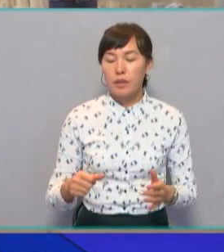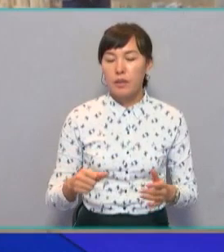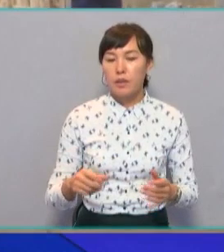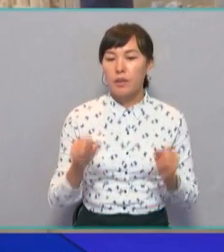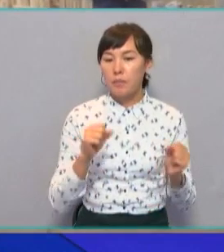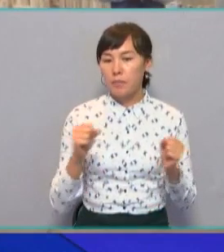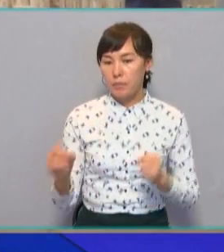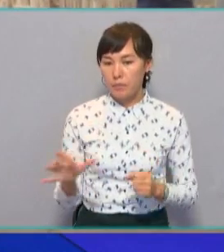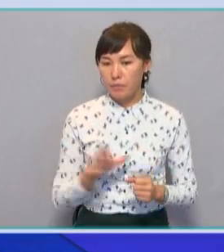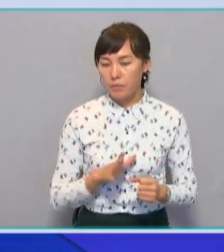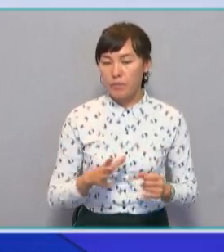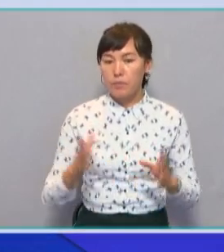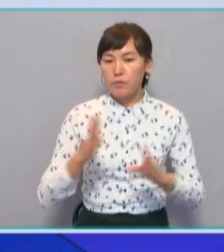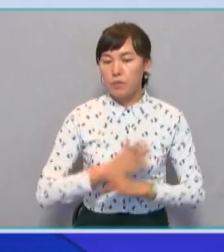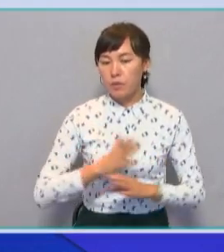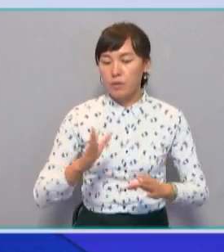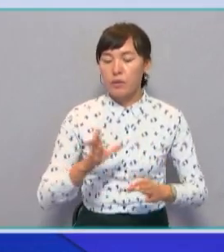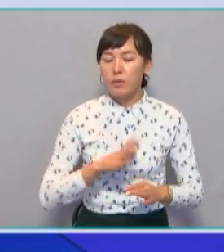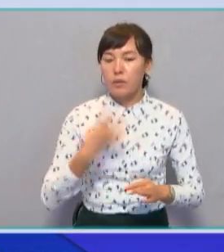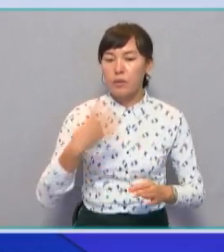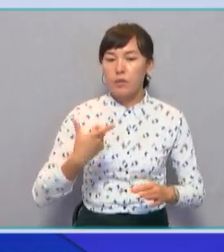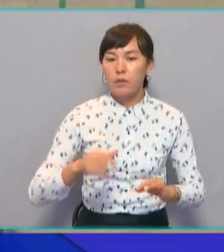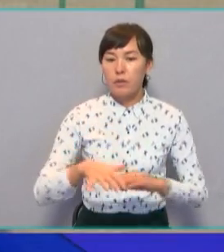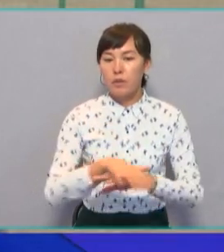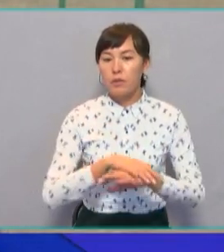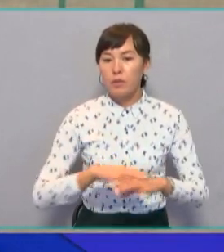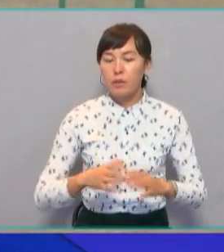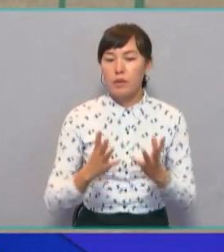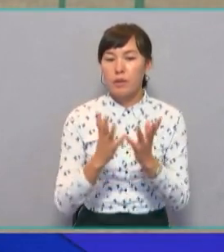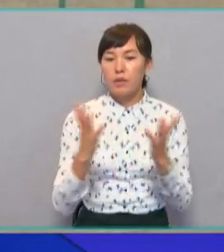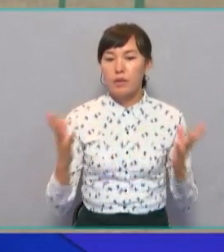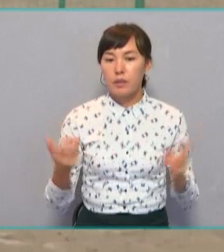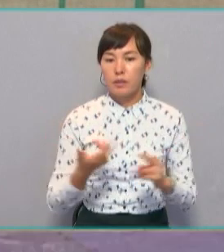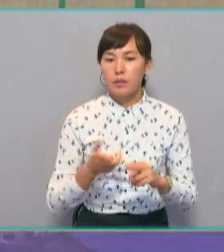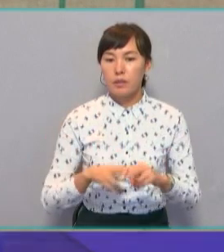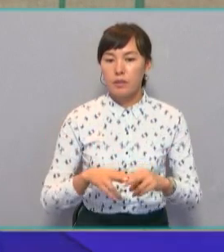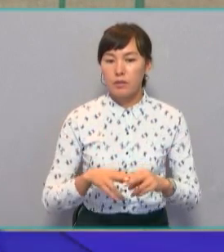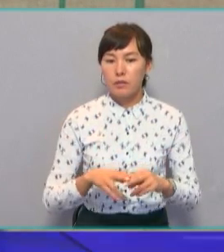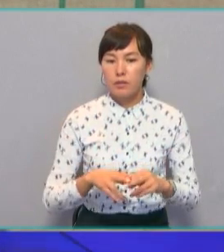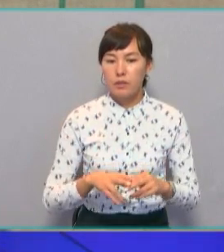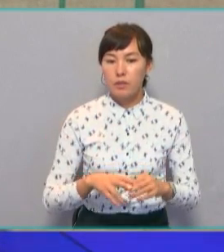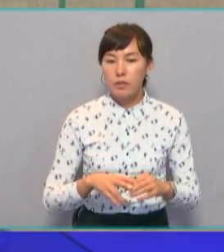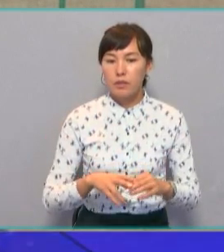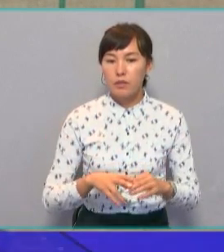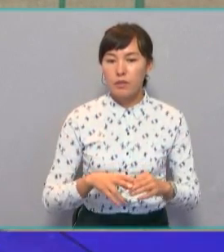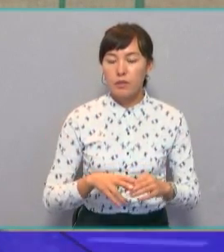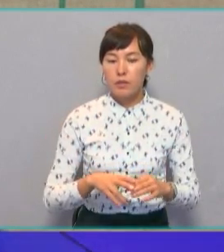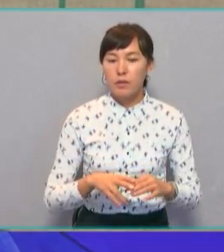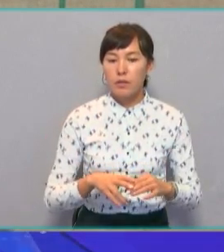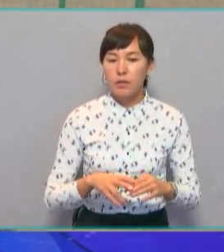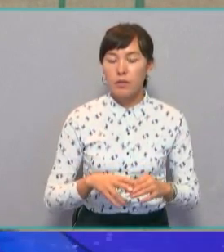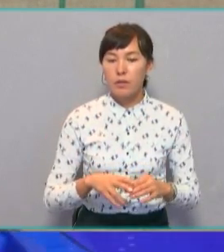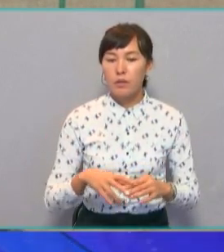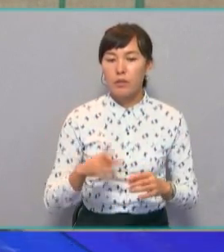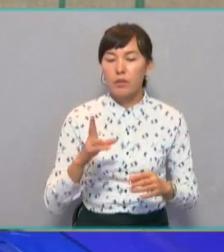батареяларды қойды. Жел мельницасын қойып қойды. 40 гектар жерді қоршалап, соны жаңағы мәдени жайылым дейді,